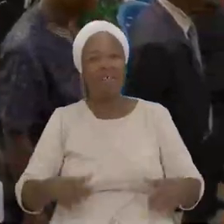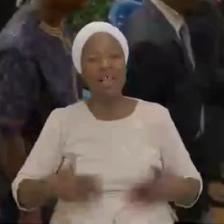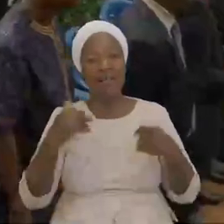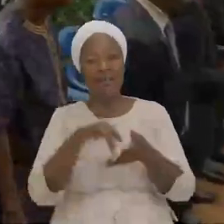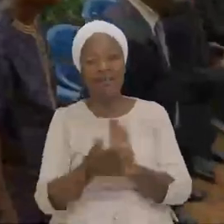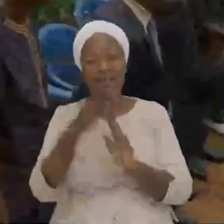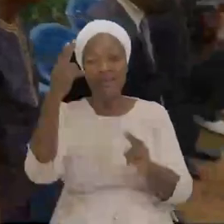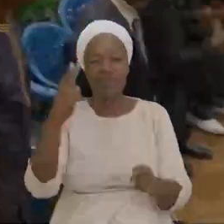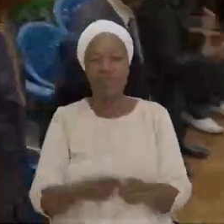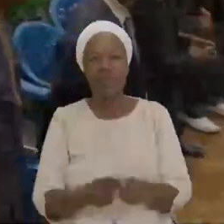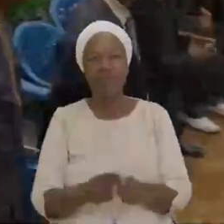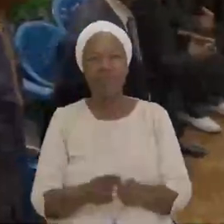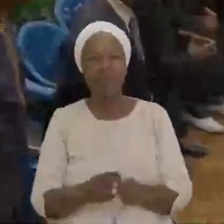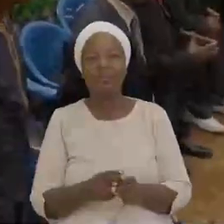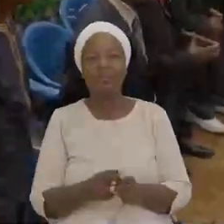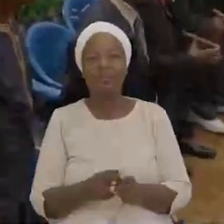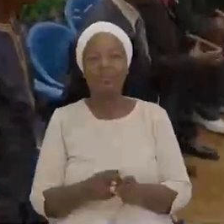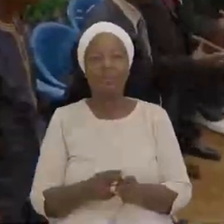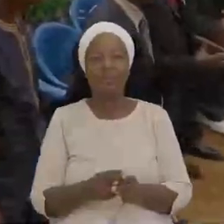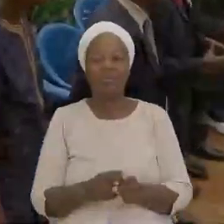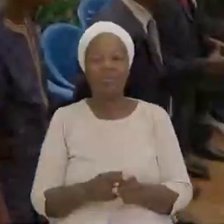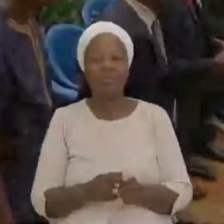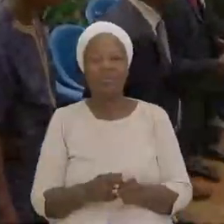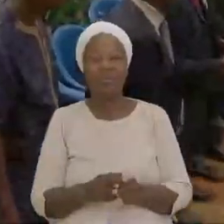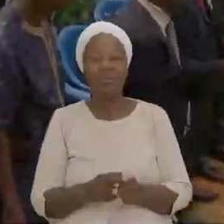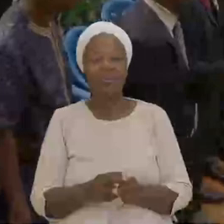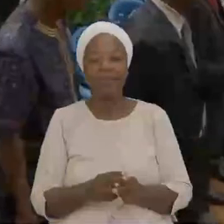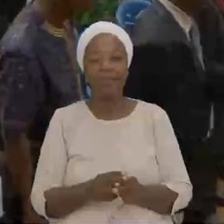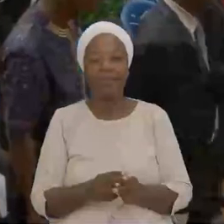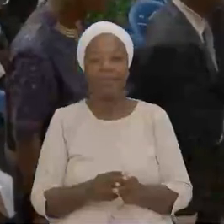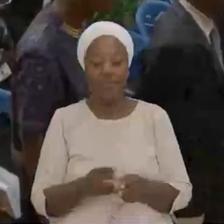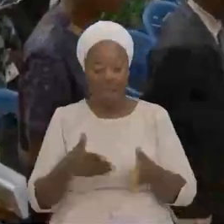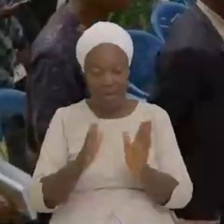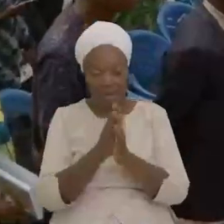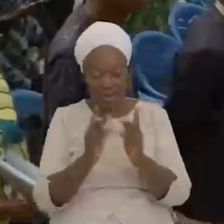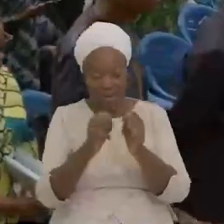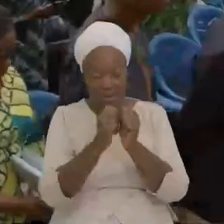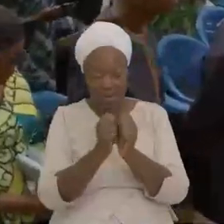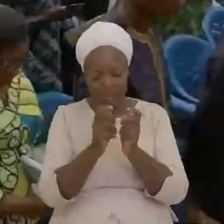multipliées dans chaque vie au nom de Jésus.